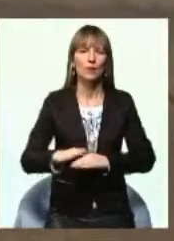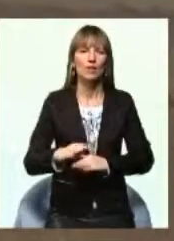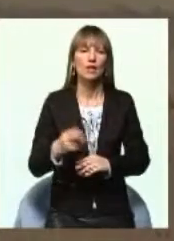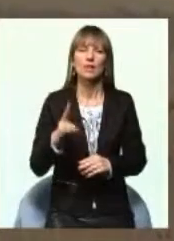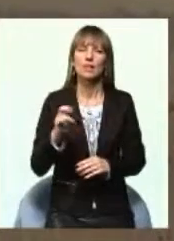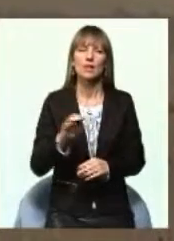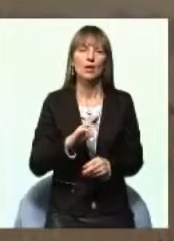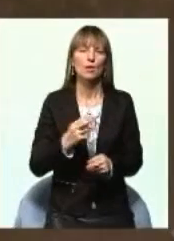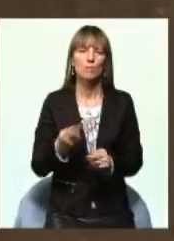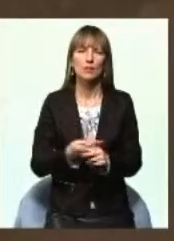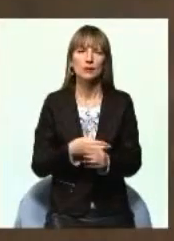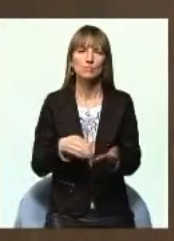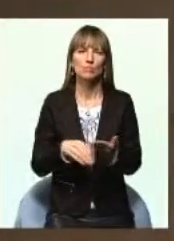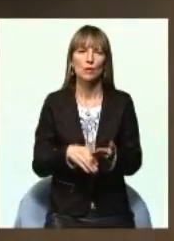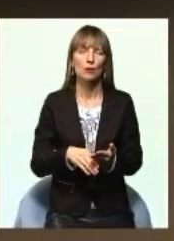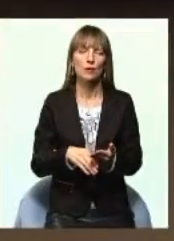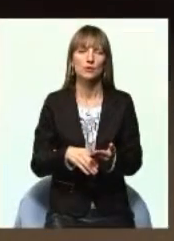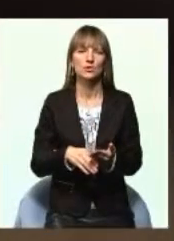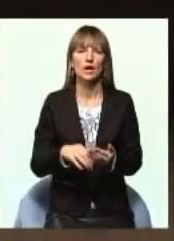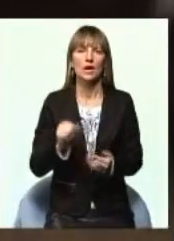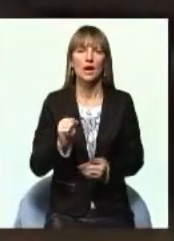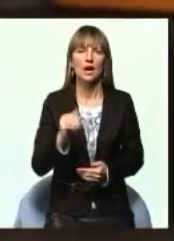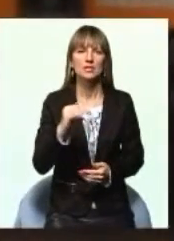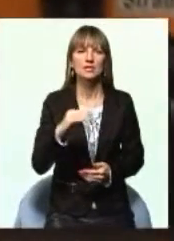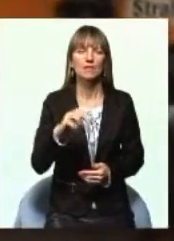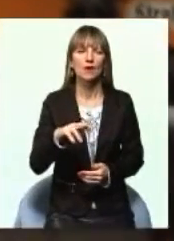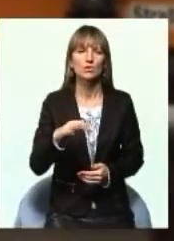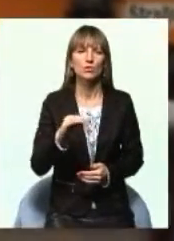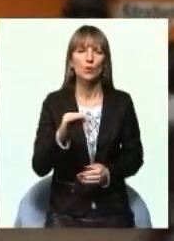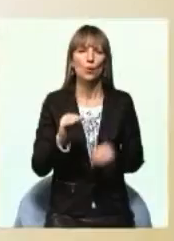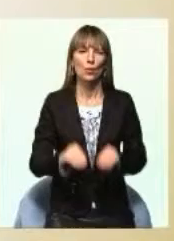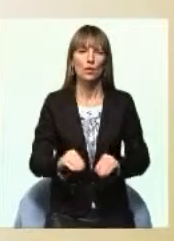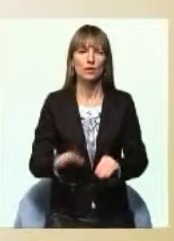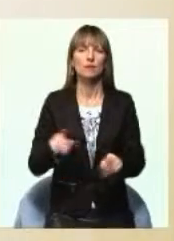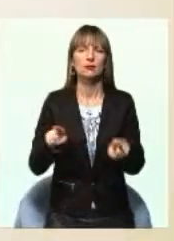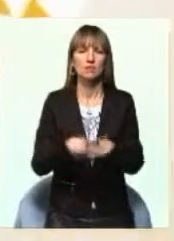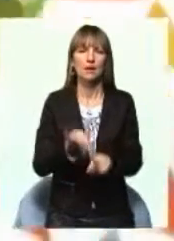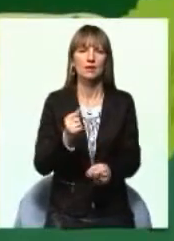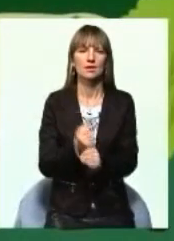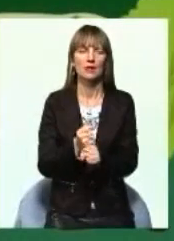допомоги асфальтоукладальника. Так і створюються кілометрові асфальтовані шляхи.